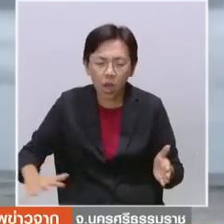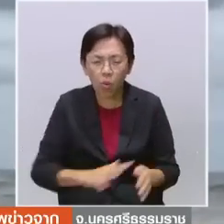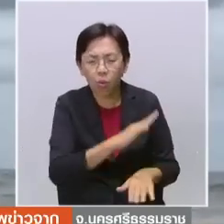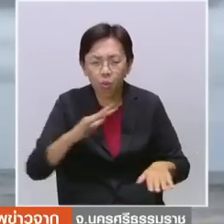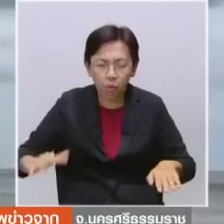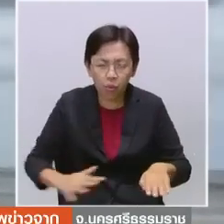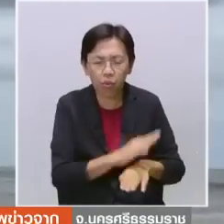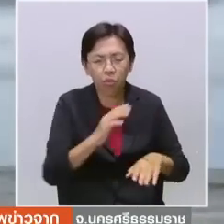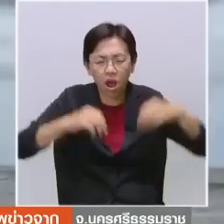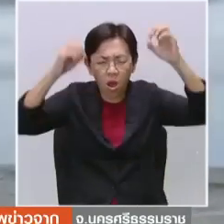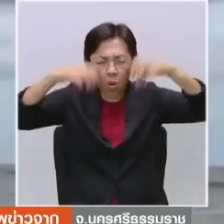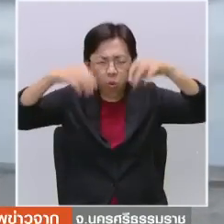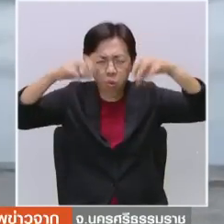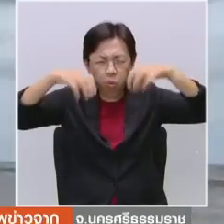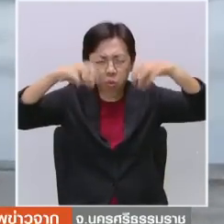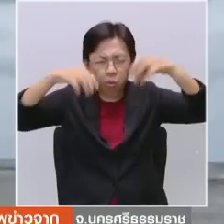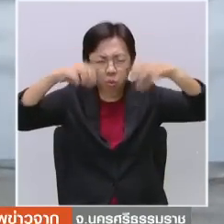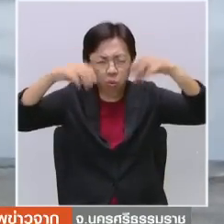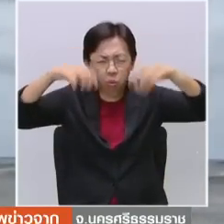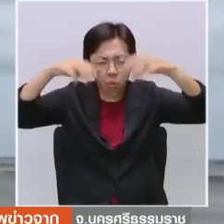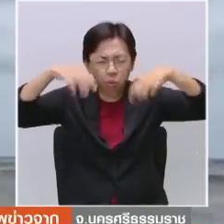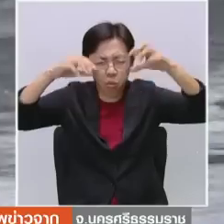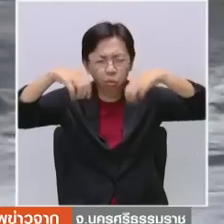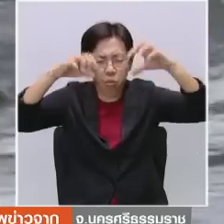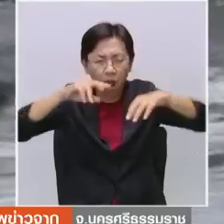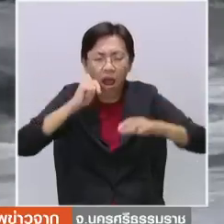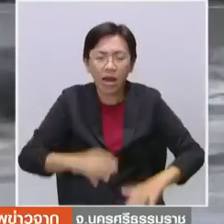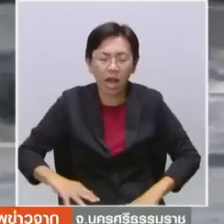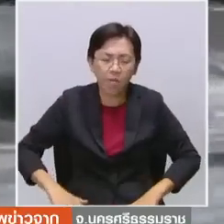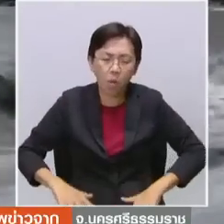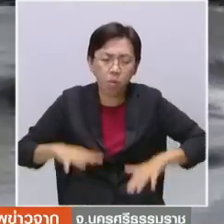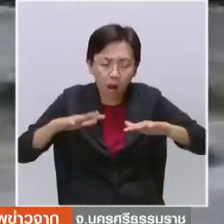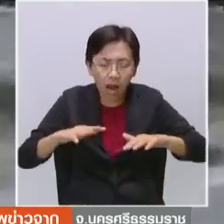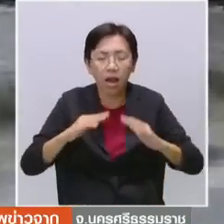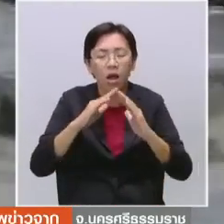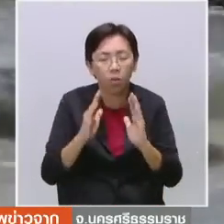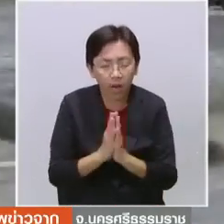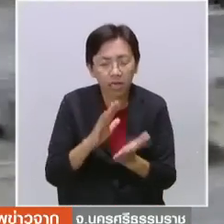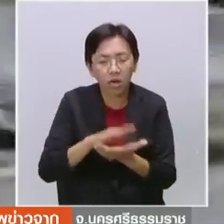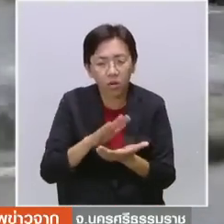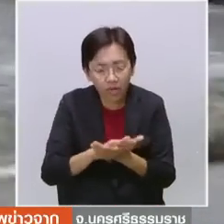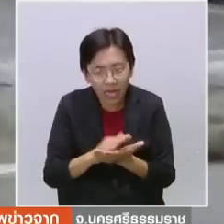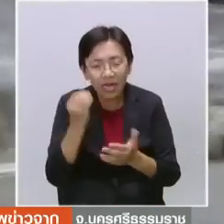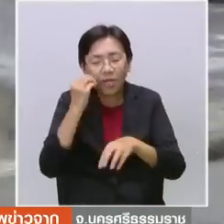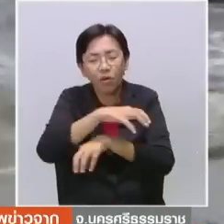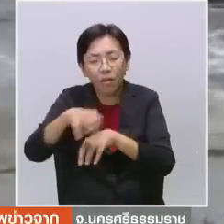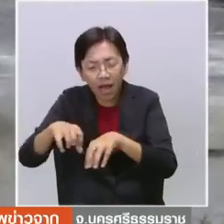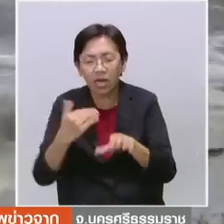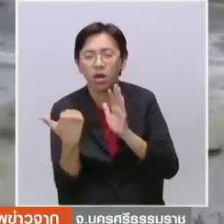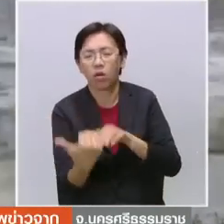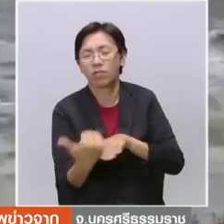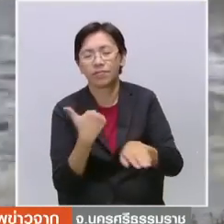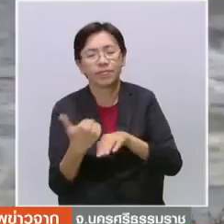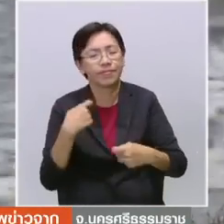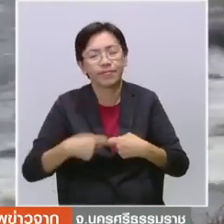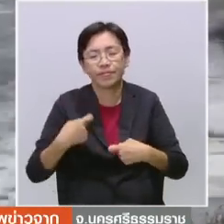บกับปริมาณน้ำฝนที่ตกสะสมลงมาในพื้นที่ทำให้เกิดน้ำท่วมบ้านเรือนวัดโรงเรียนการสัญจรเข้าออกหมู่บ้านยากลำบ